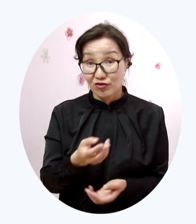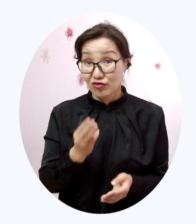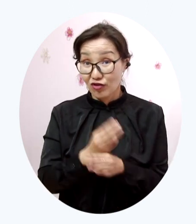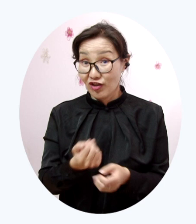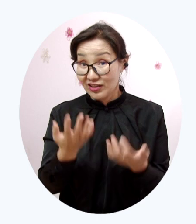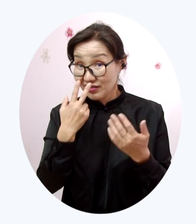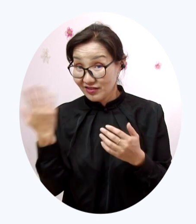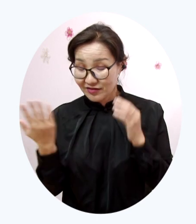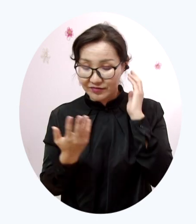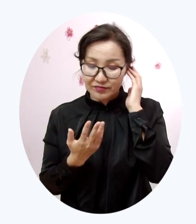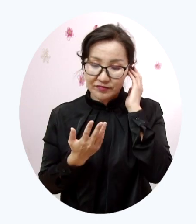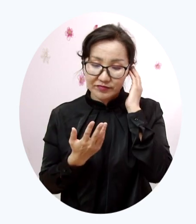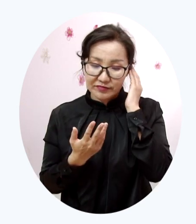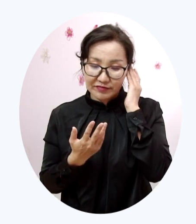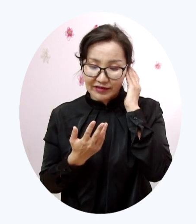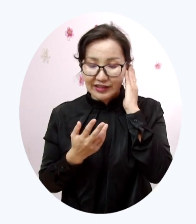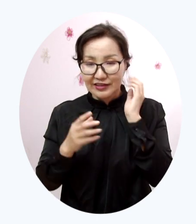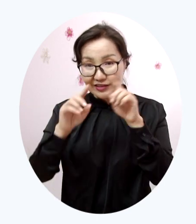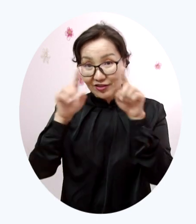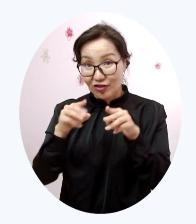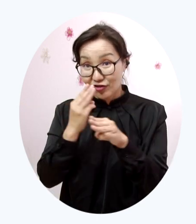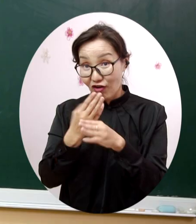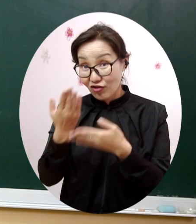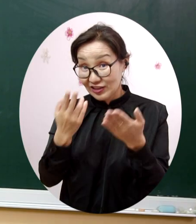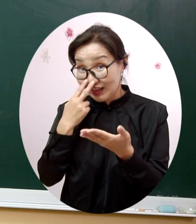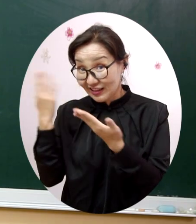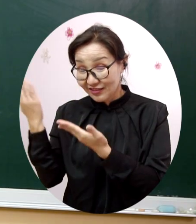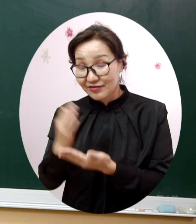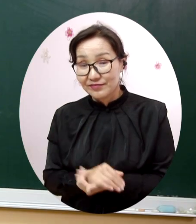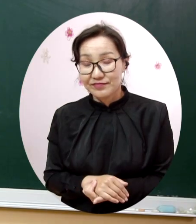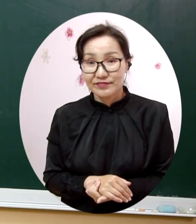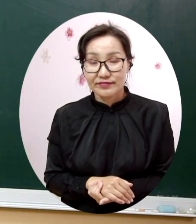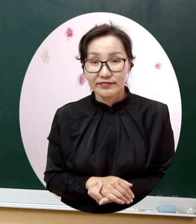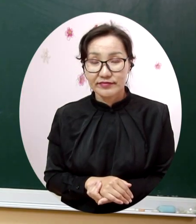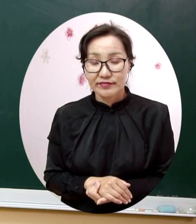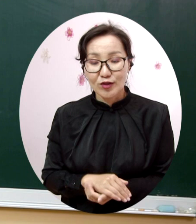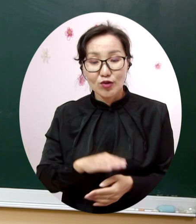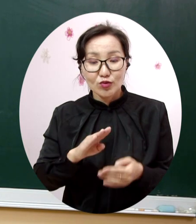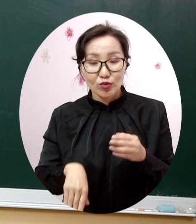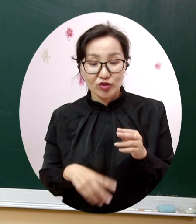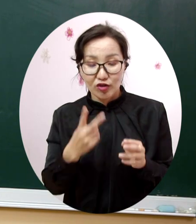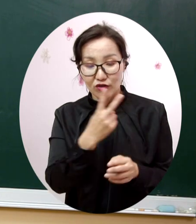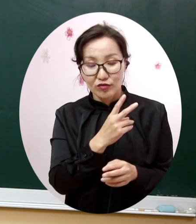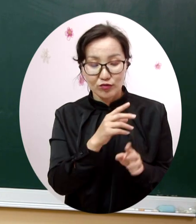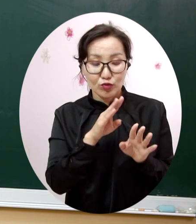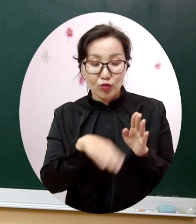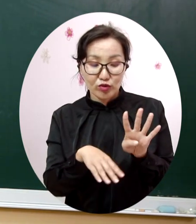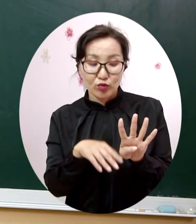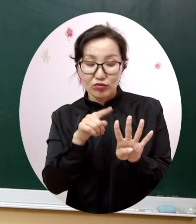байна. Дэлгэцэн дээр тоонууд өгөгдсөн байгаа тийм ээ. За сүүлийн 2 орны нь